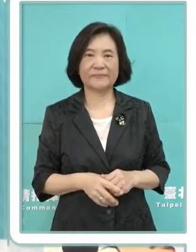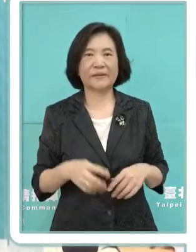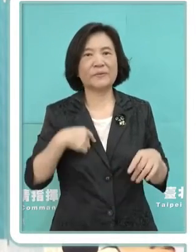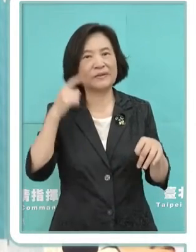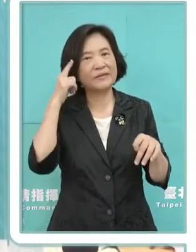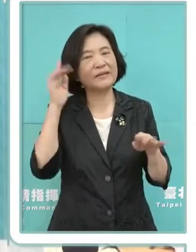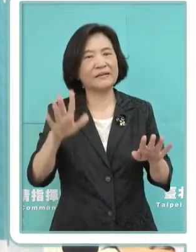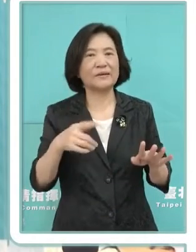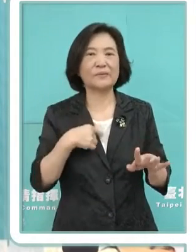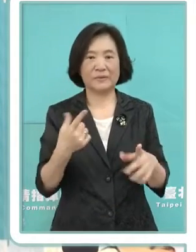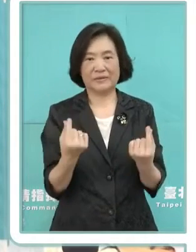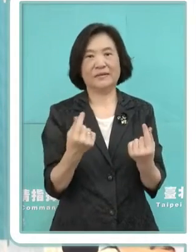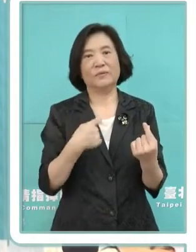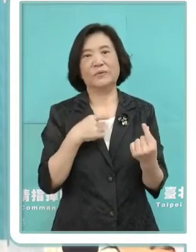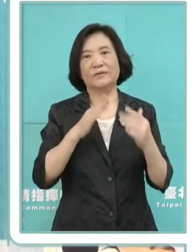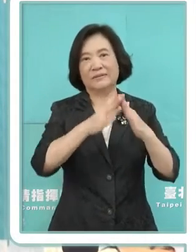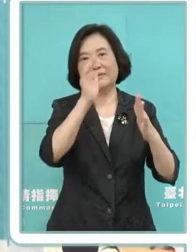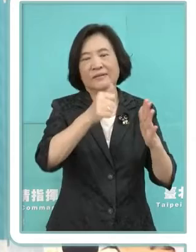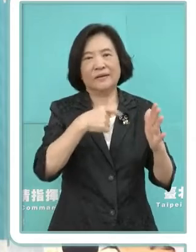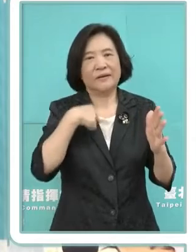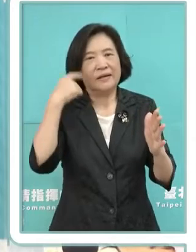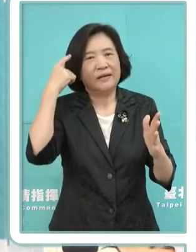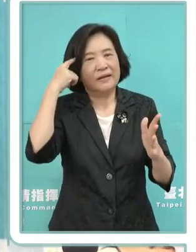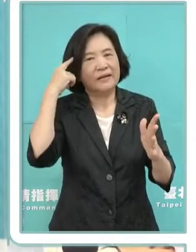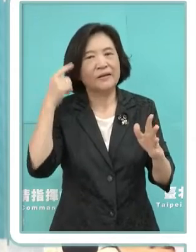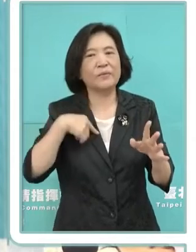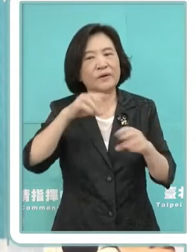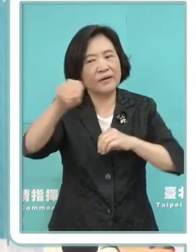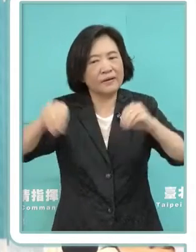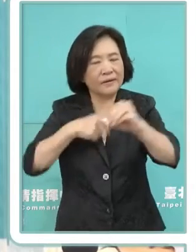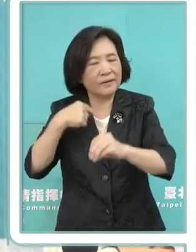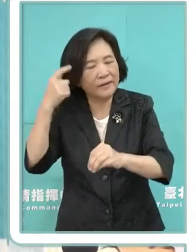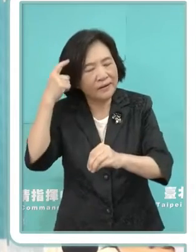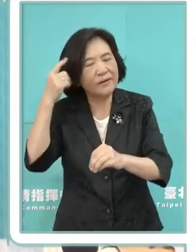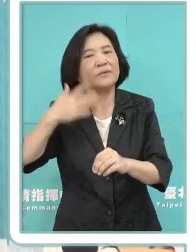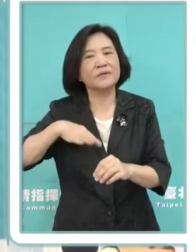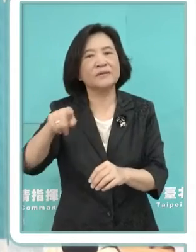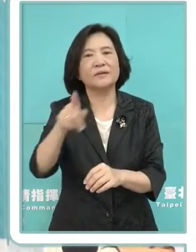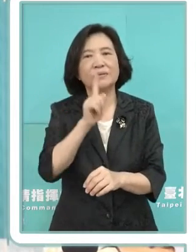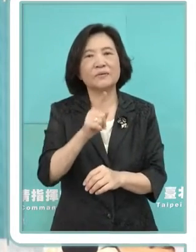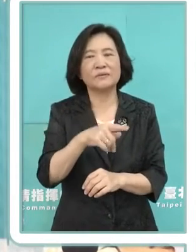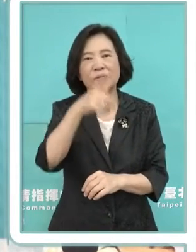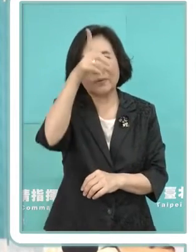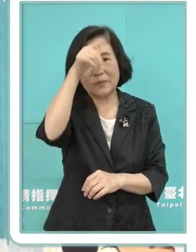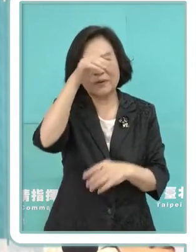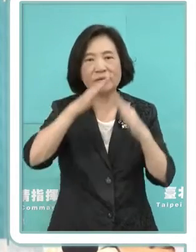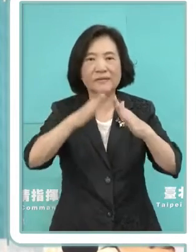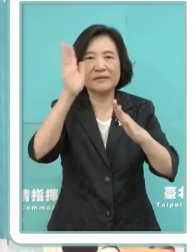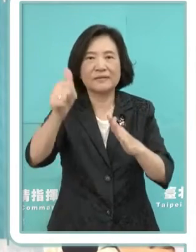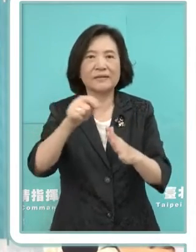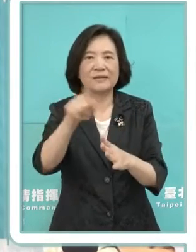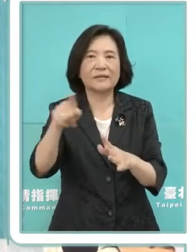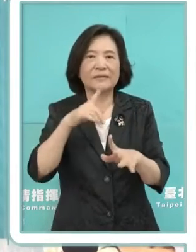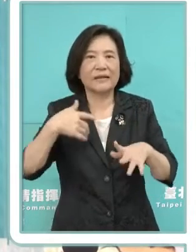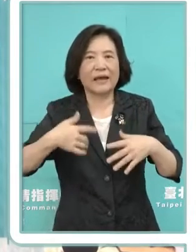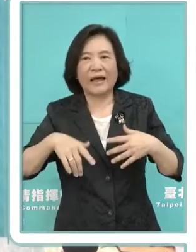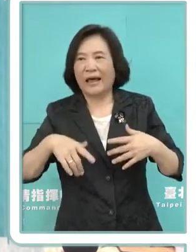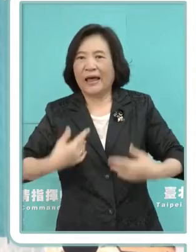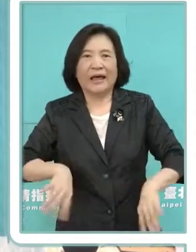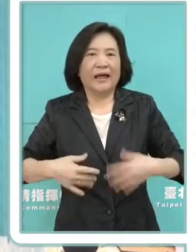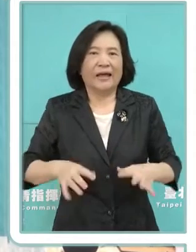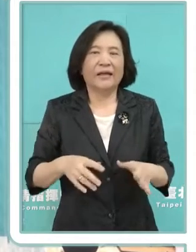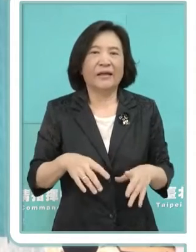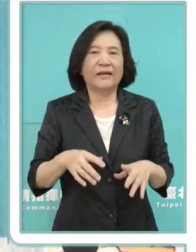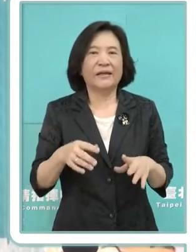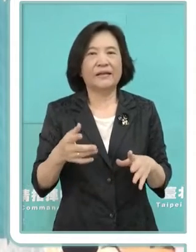同样作为地方首长哦，我是可以同理心哦，这个黄伟哲市长的焦虑人啊。